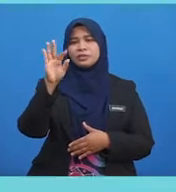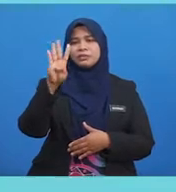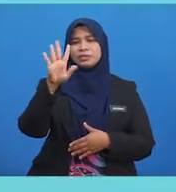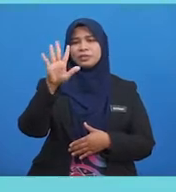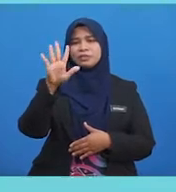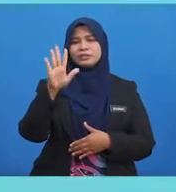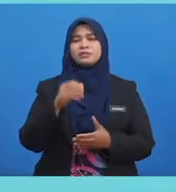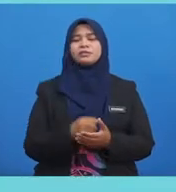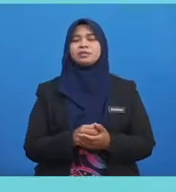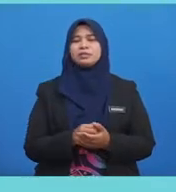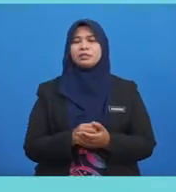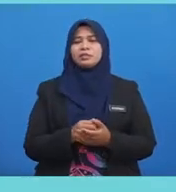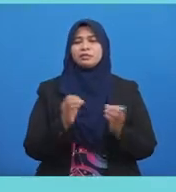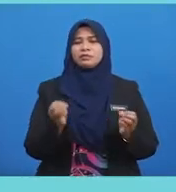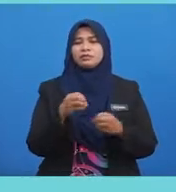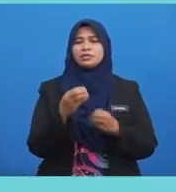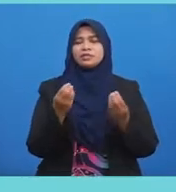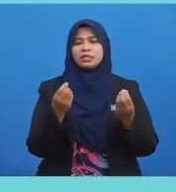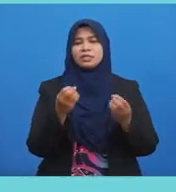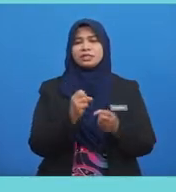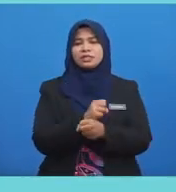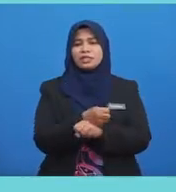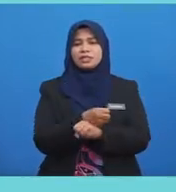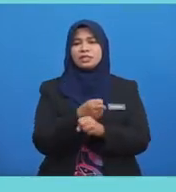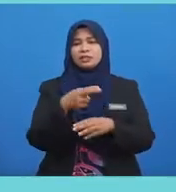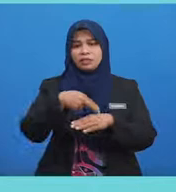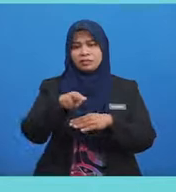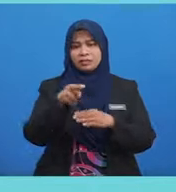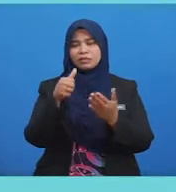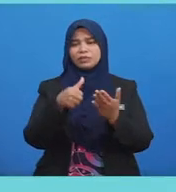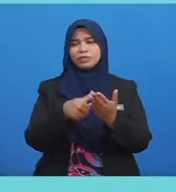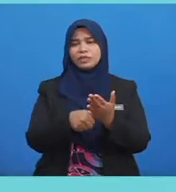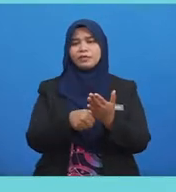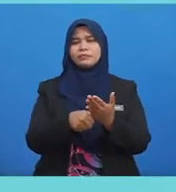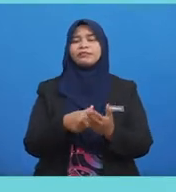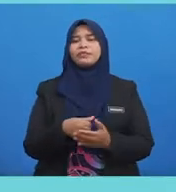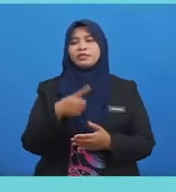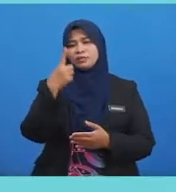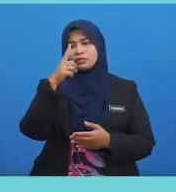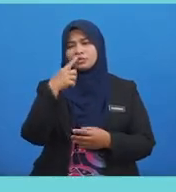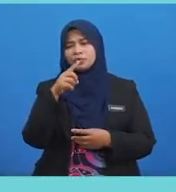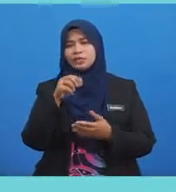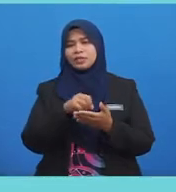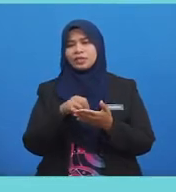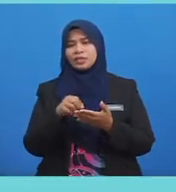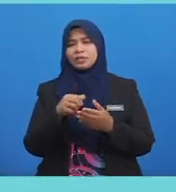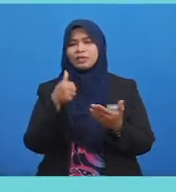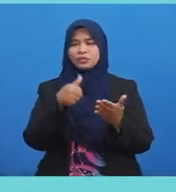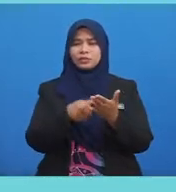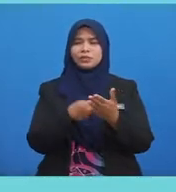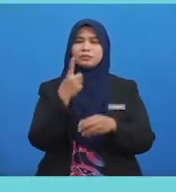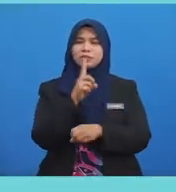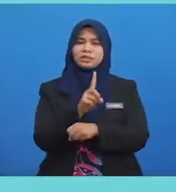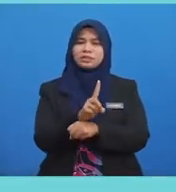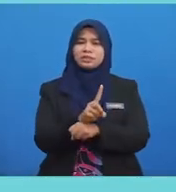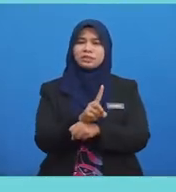tanah jajahan mengutus surat kepada Vinebrook untuk meminta beliau menandatangani